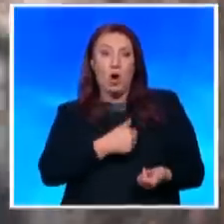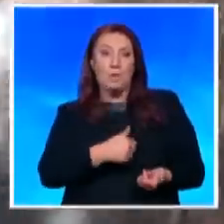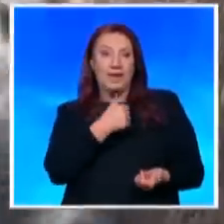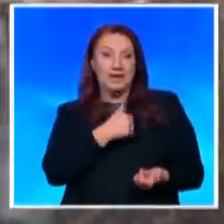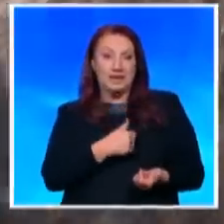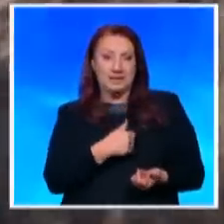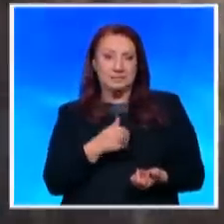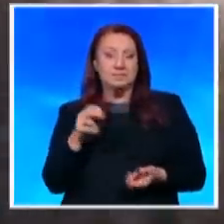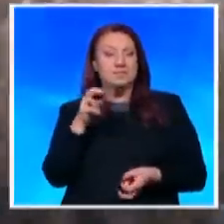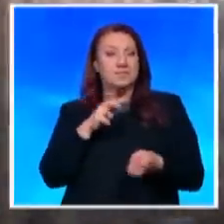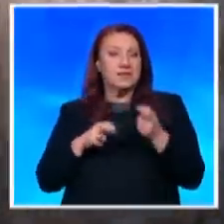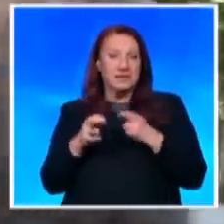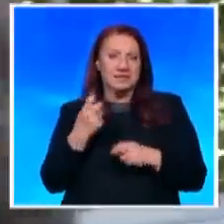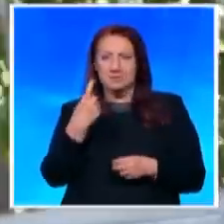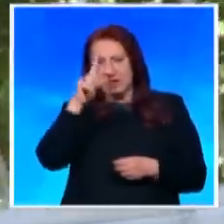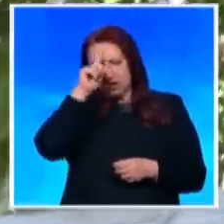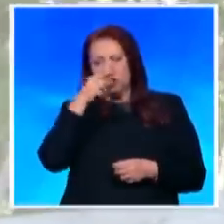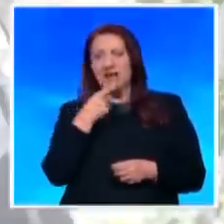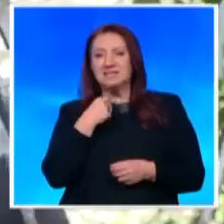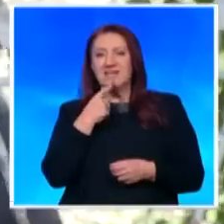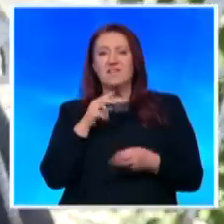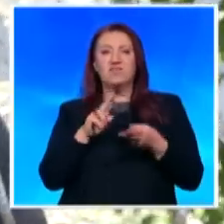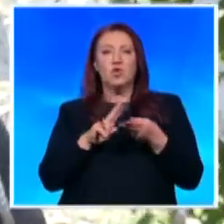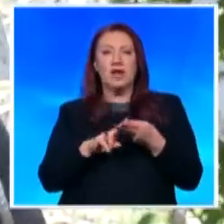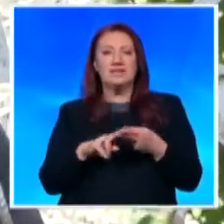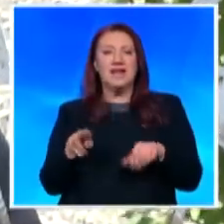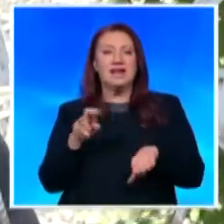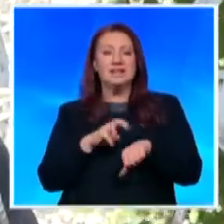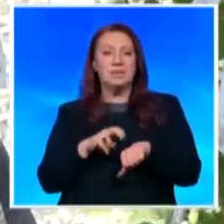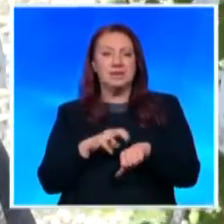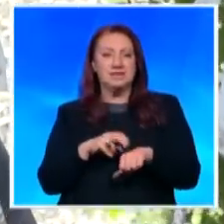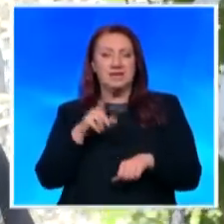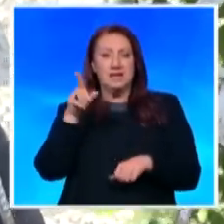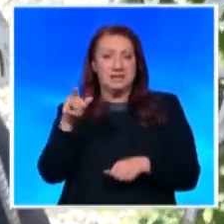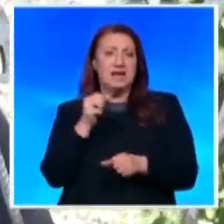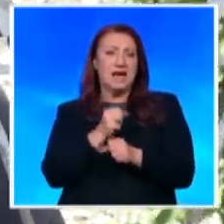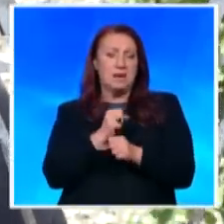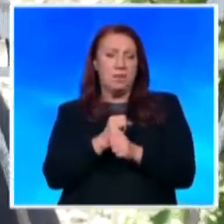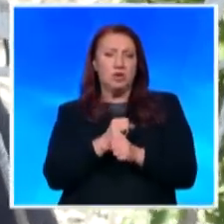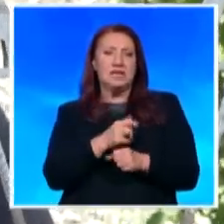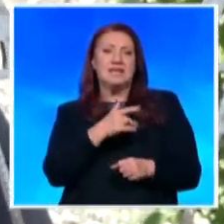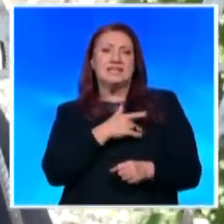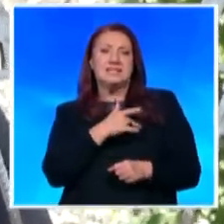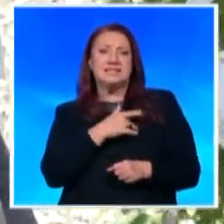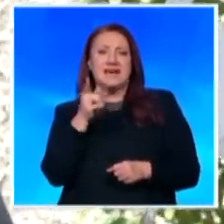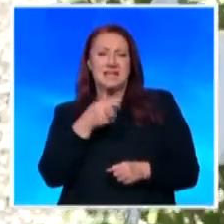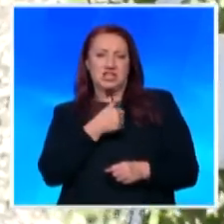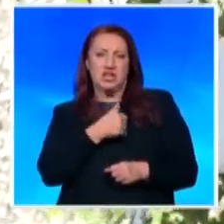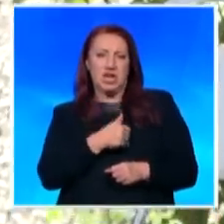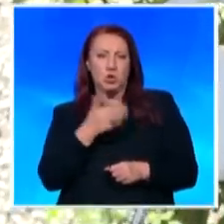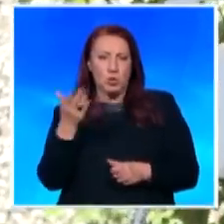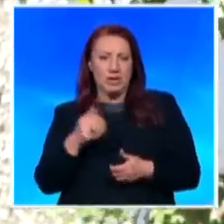Търсим Виолета Диамандиева. Тя работи в сърдечна такова. Хирургия?